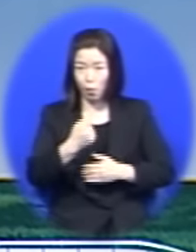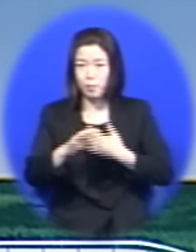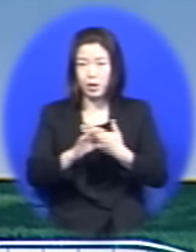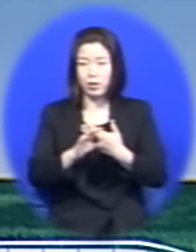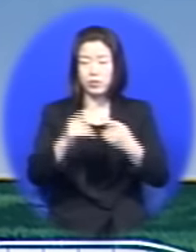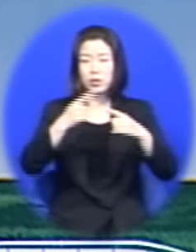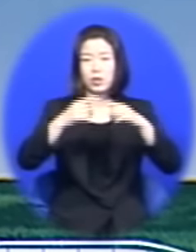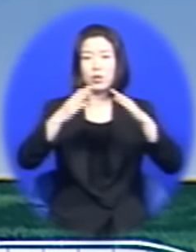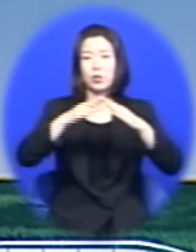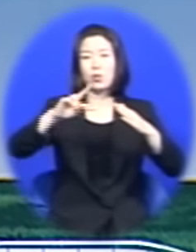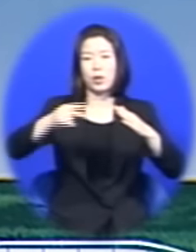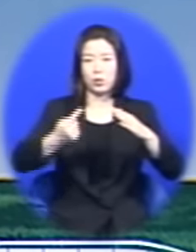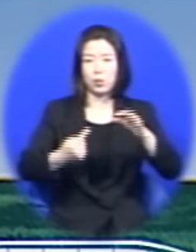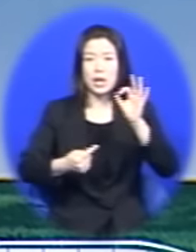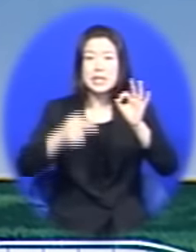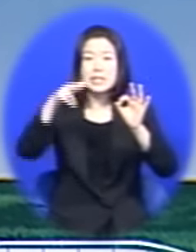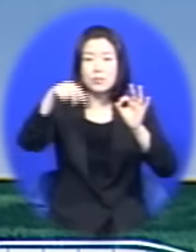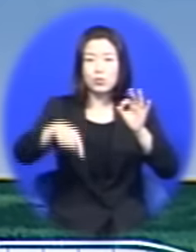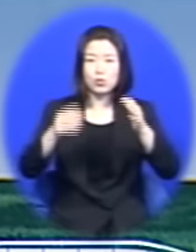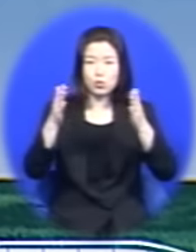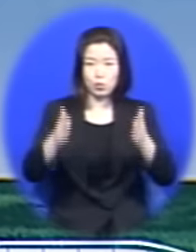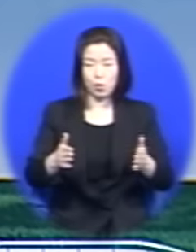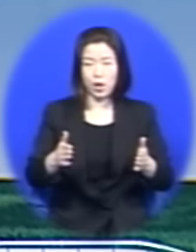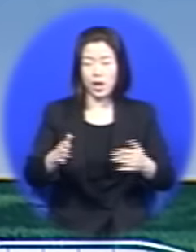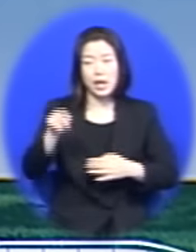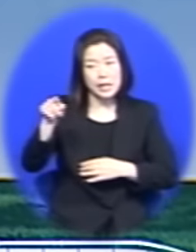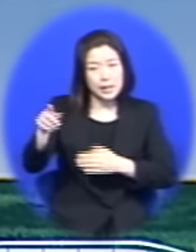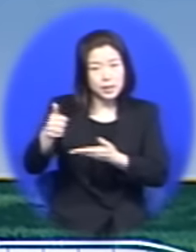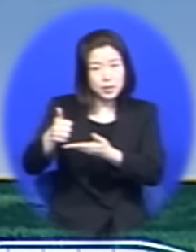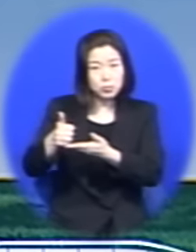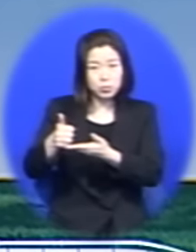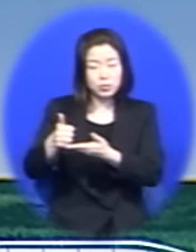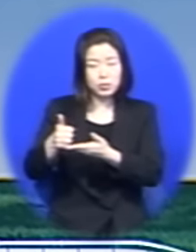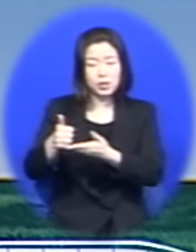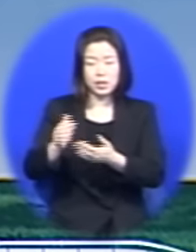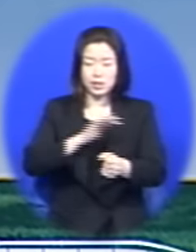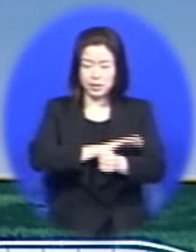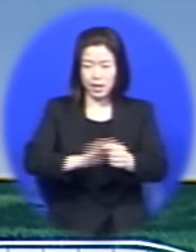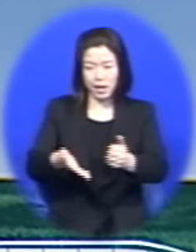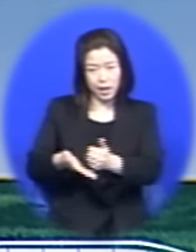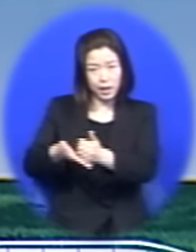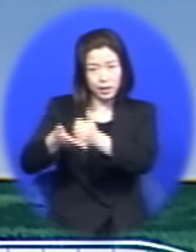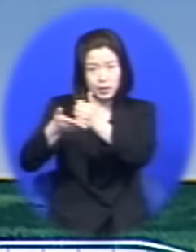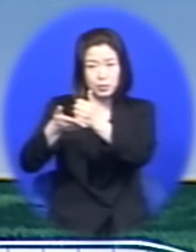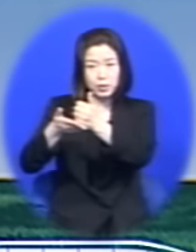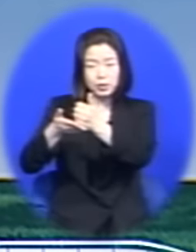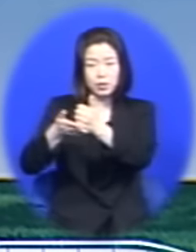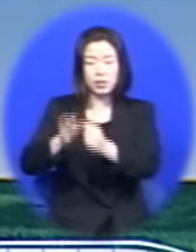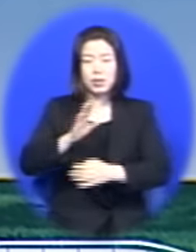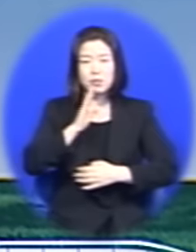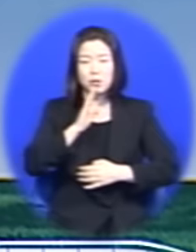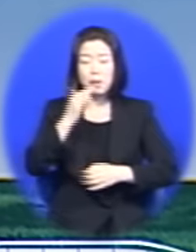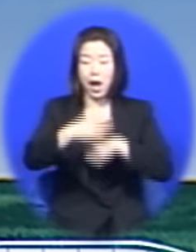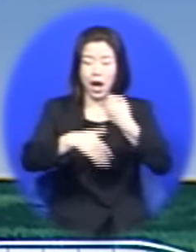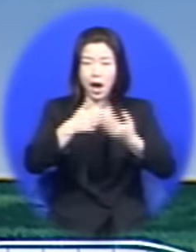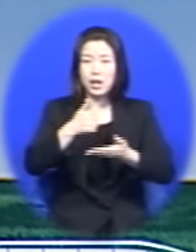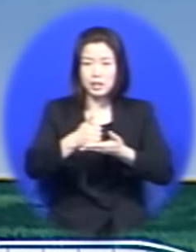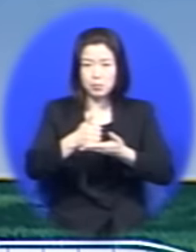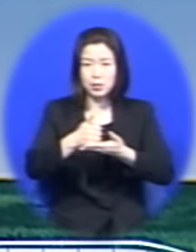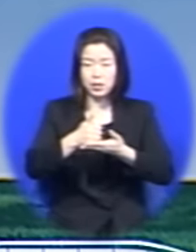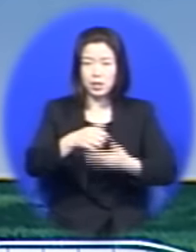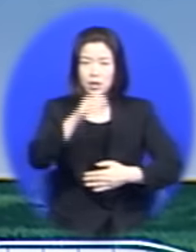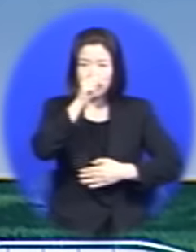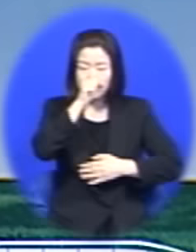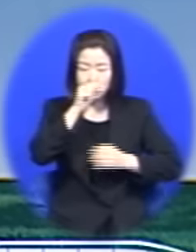교회도 10주 동안에 그분들을 잘 섬겨드려서 정말 하나님이